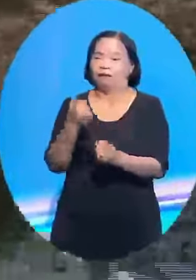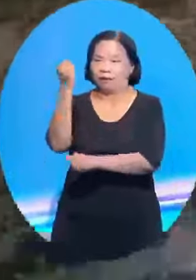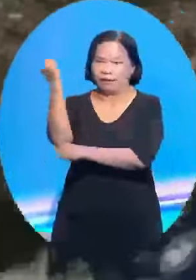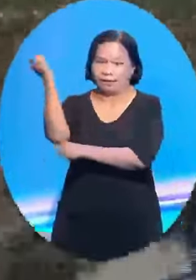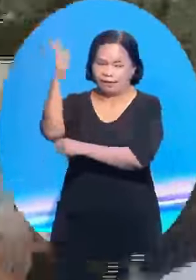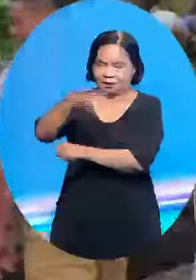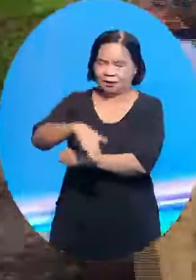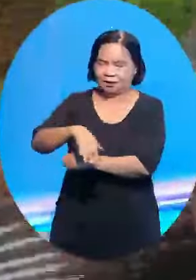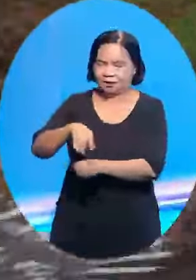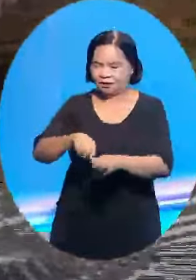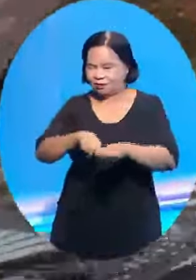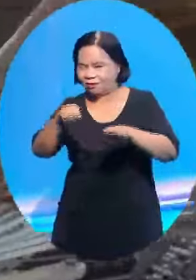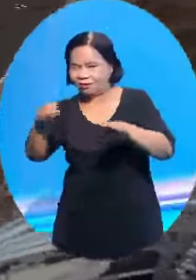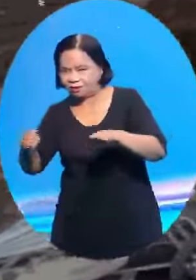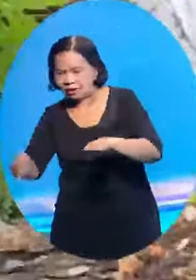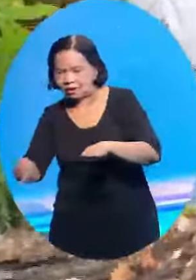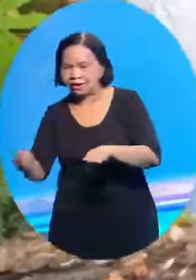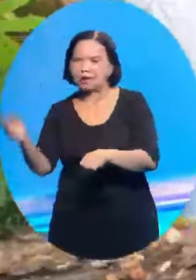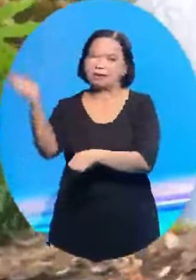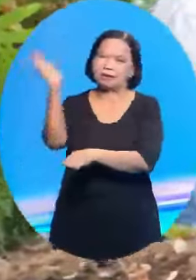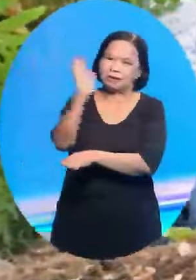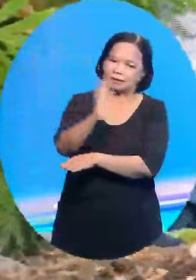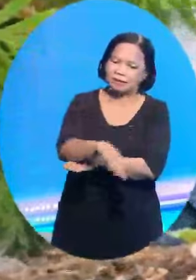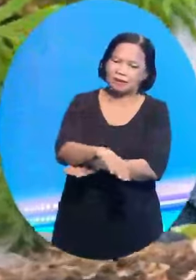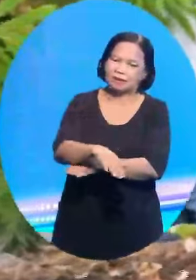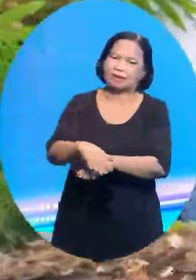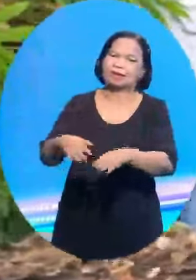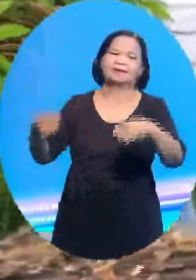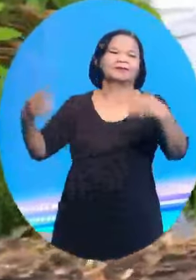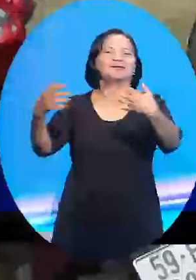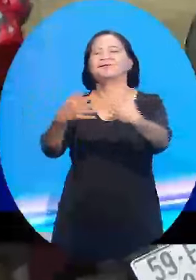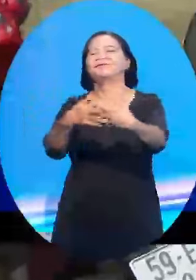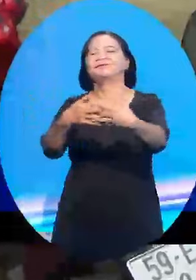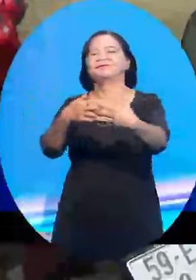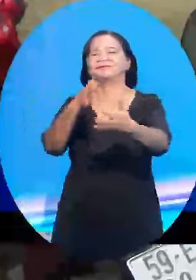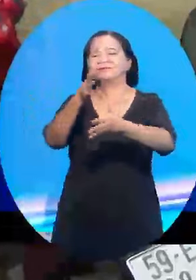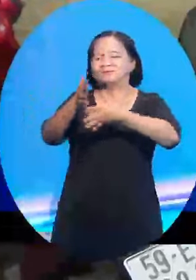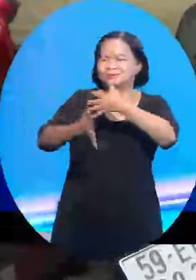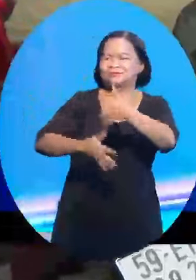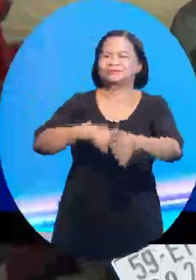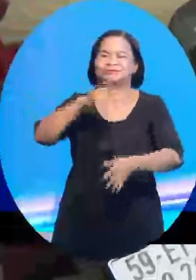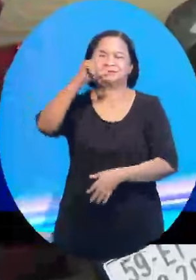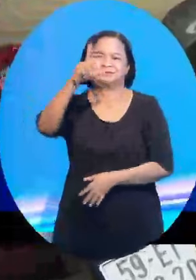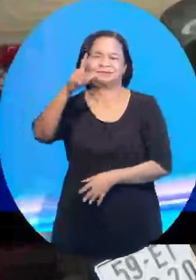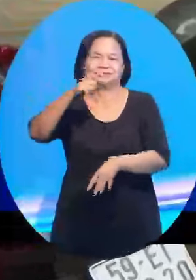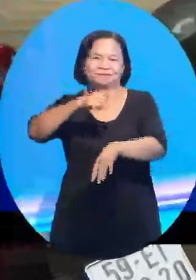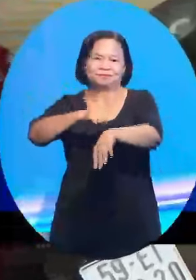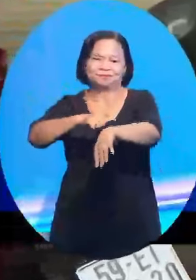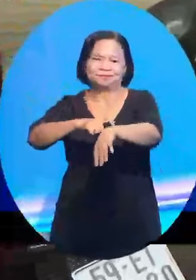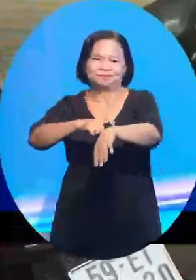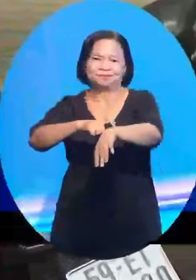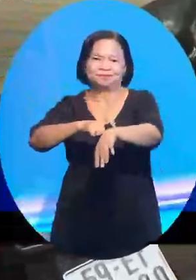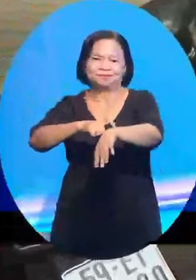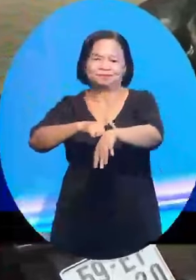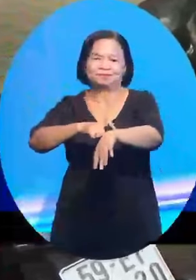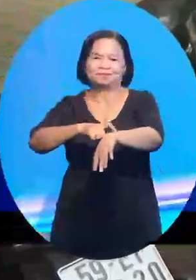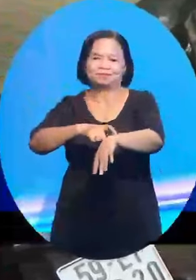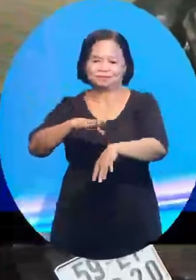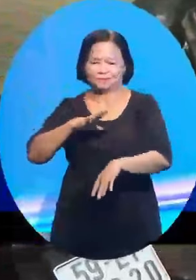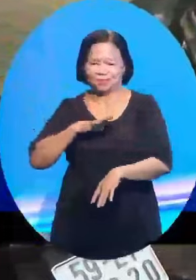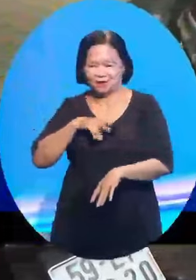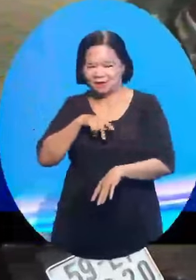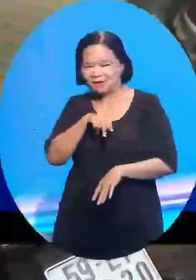giây và may mắn khi cây ngã chỉ đè trúng xe. Và lúc 7 giờ thì vừa để con xuống thì con